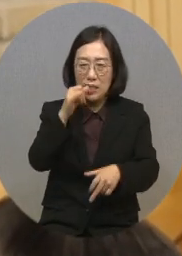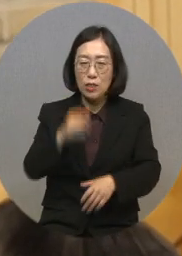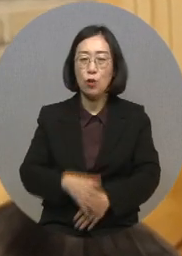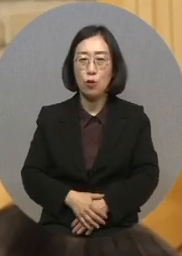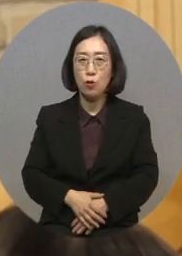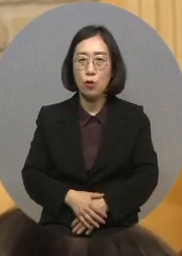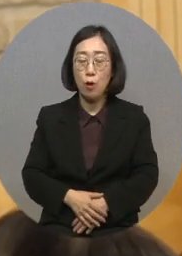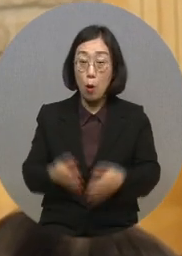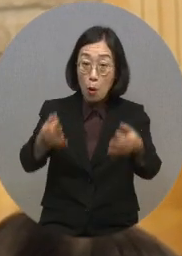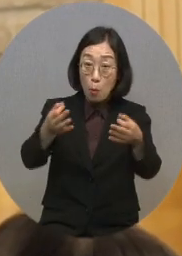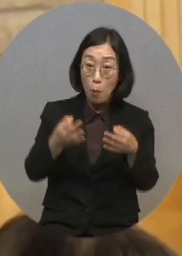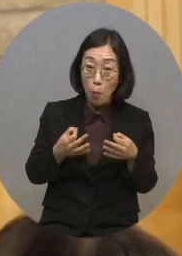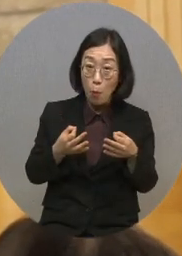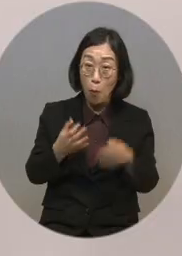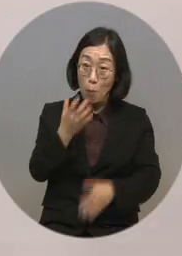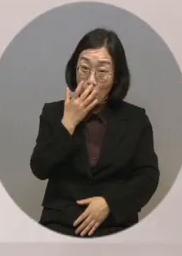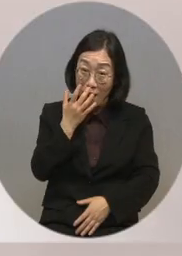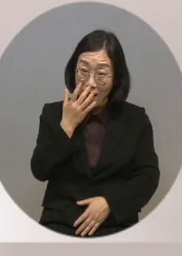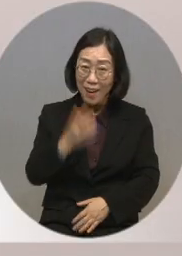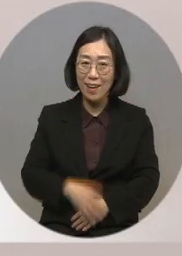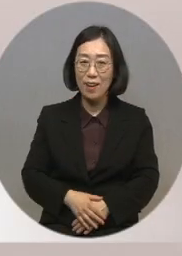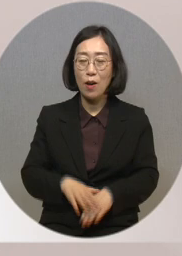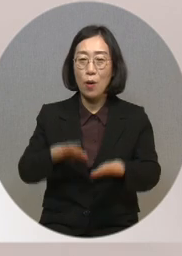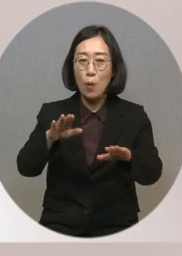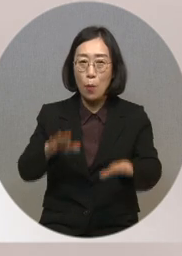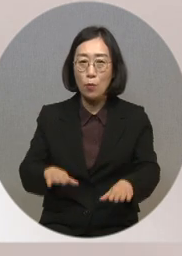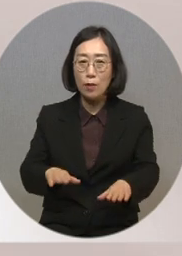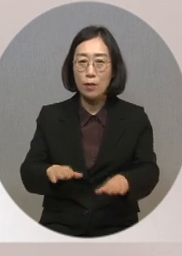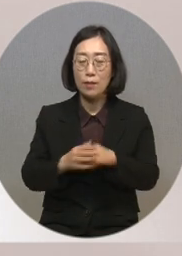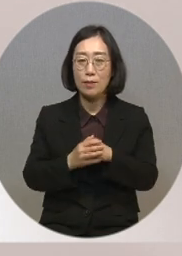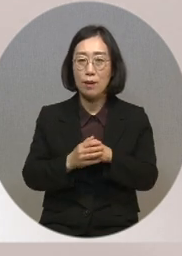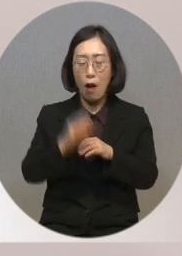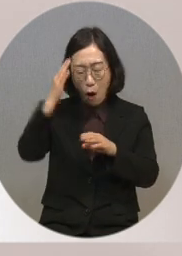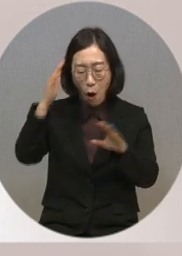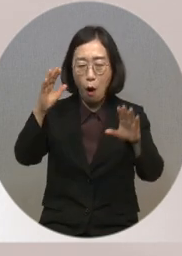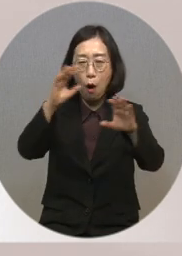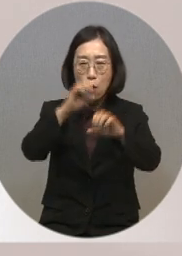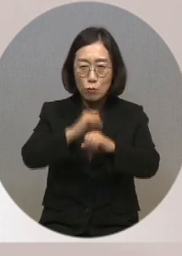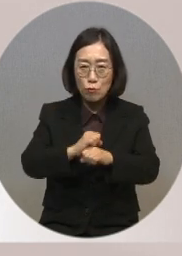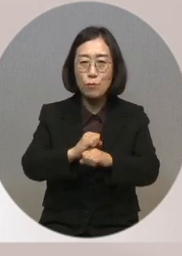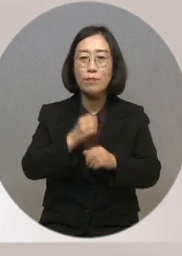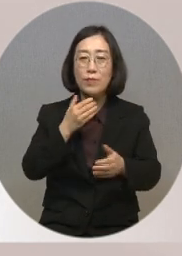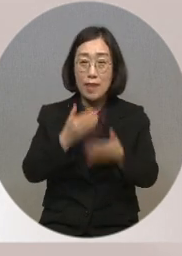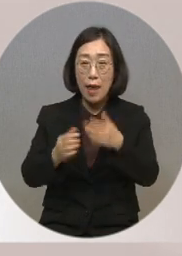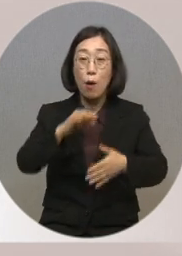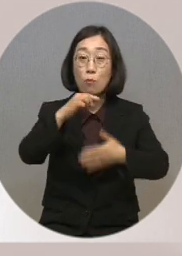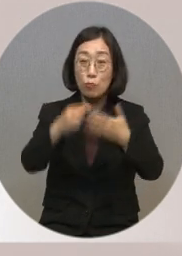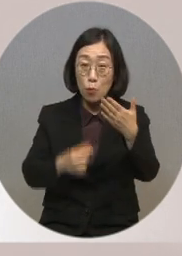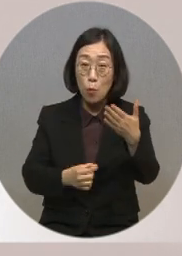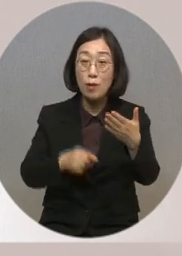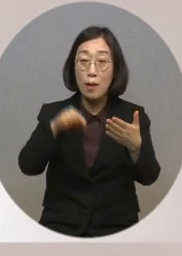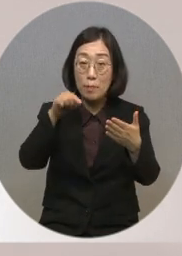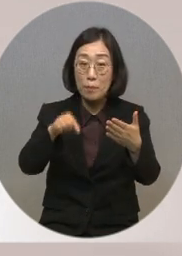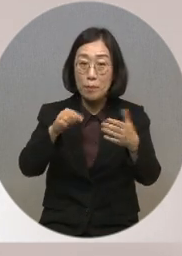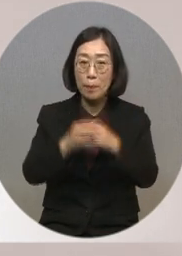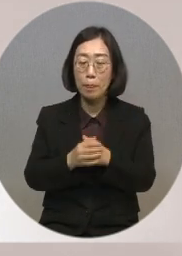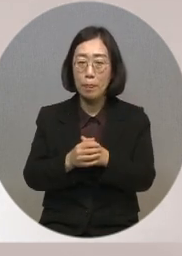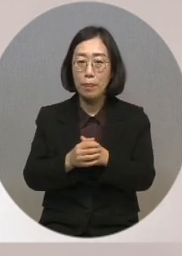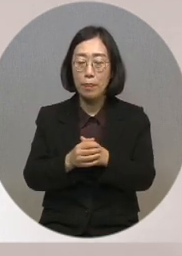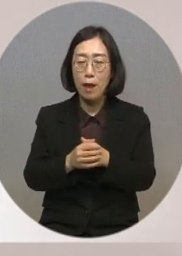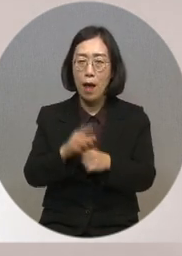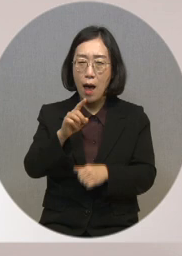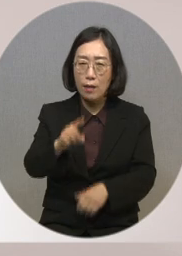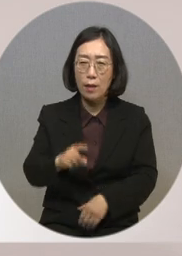시각장애인 같지는 안 보이죠? 네. 오늘 어둠의 체험 프로그램은